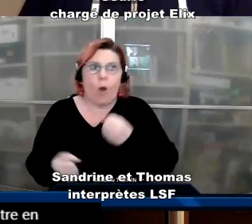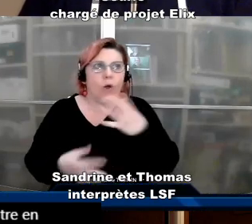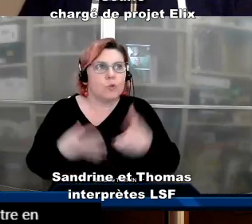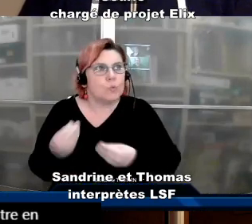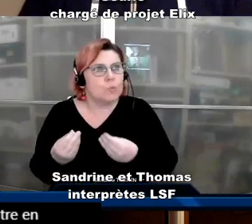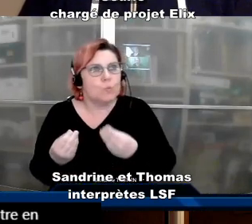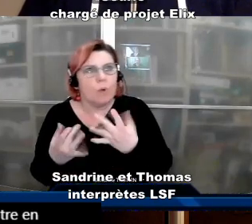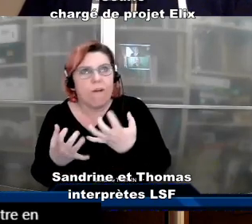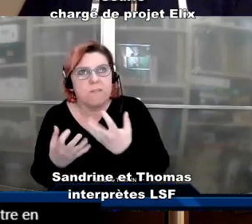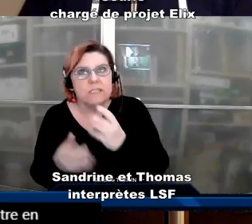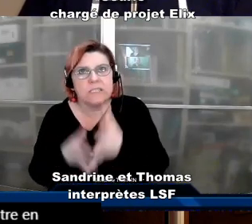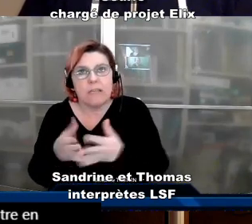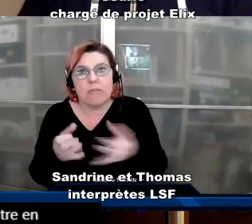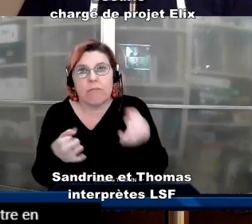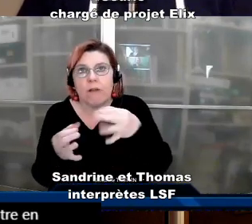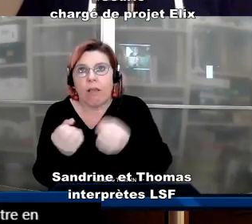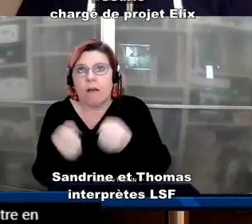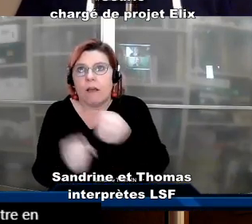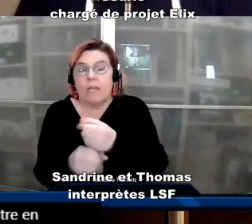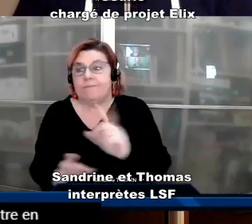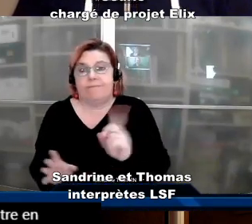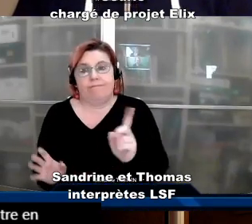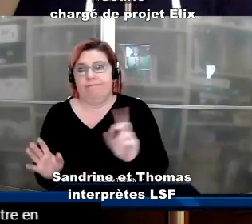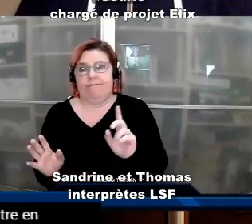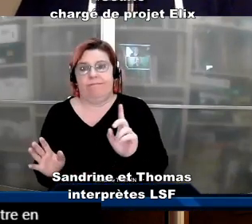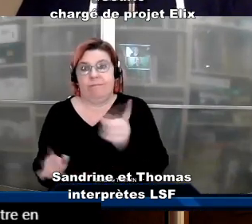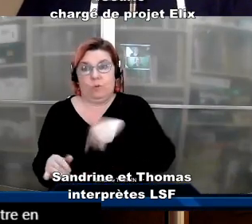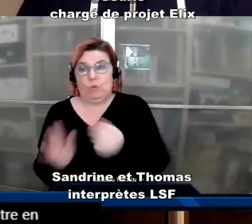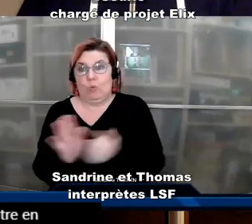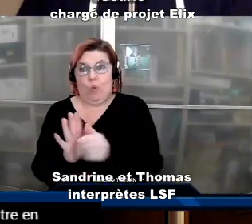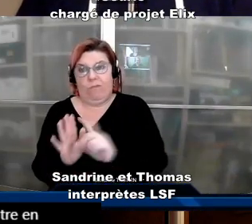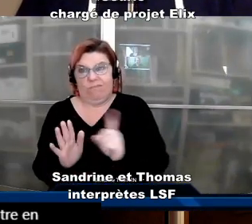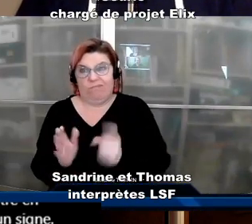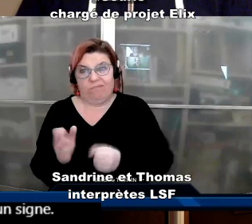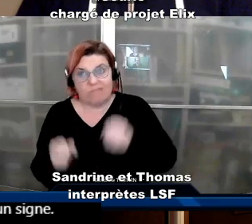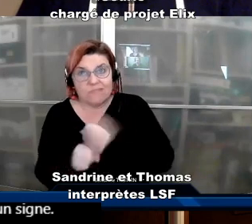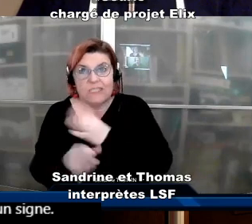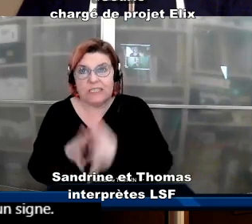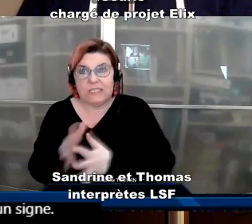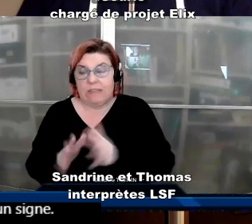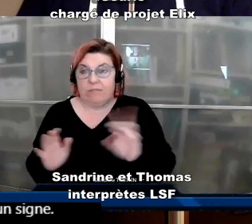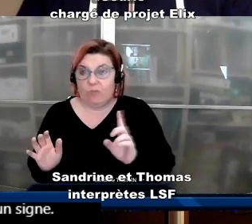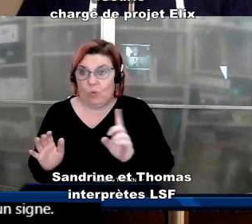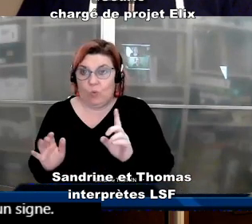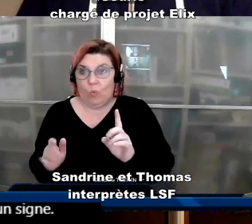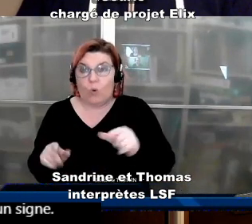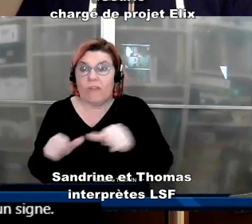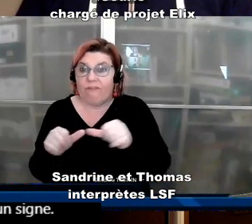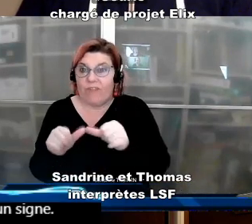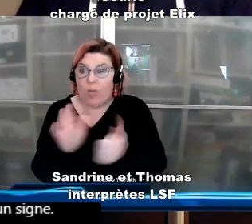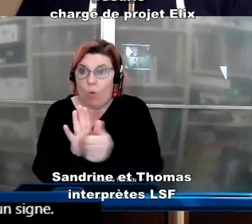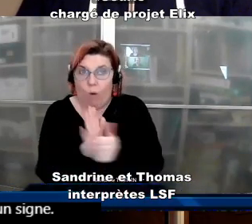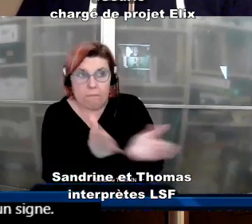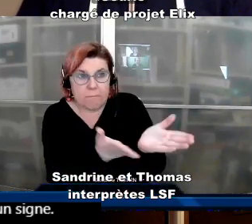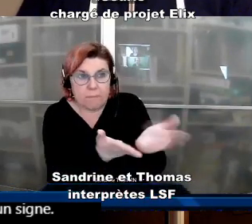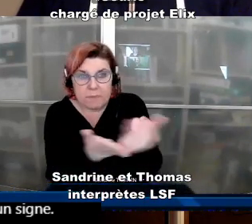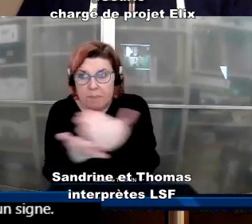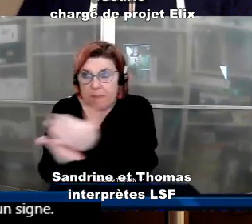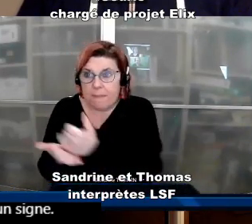signes. C'est-à-dire qu'on n'est pas là pour inventer des signes, on est là pour récolter et permettre aux